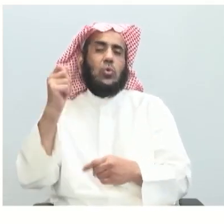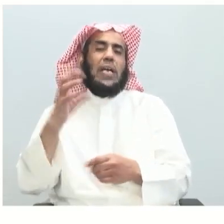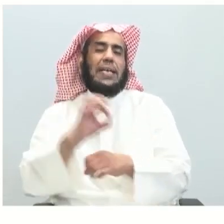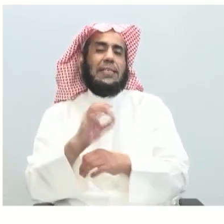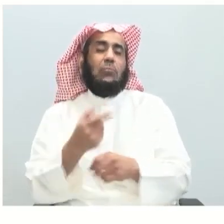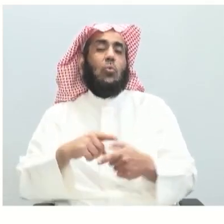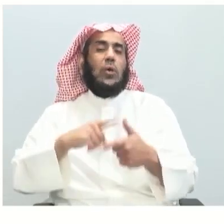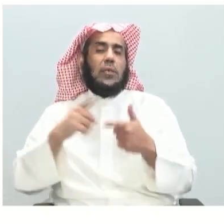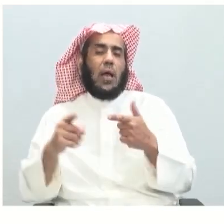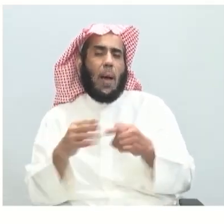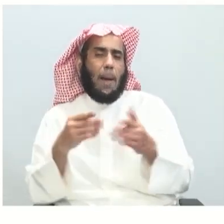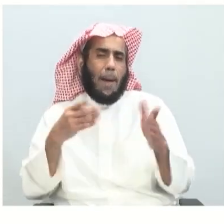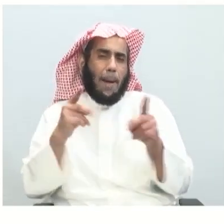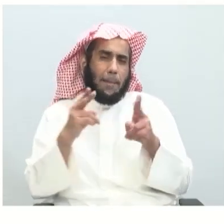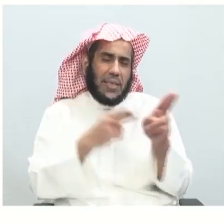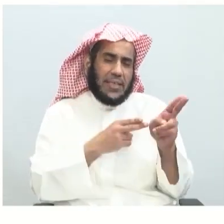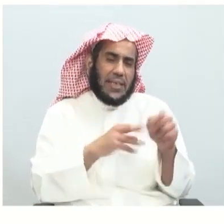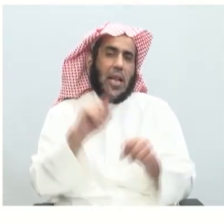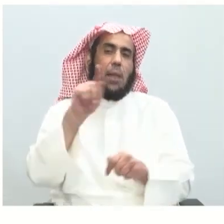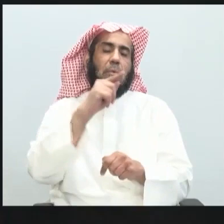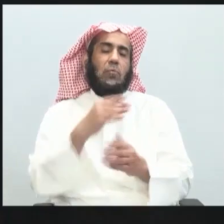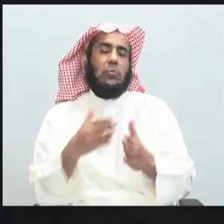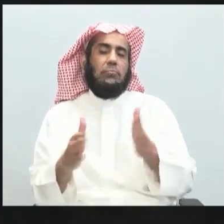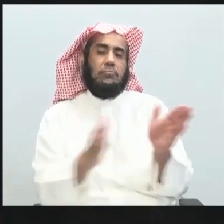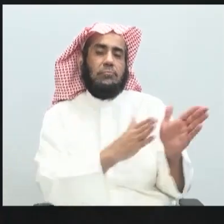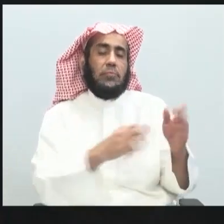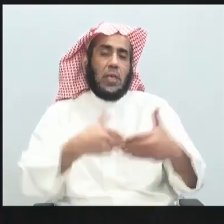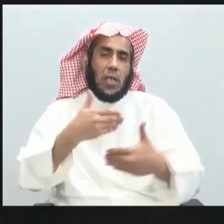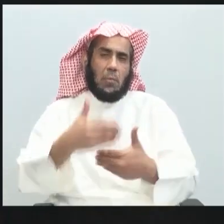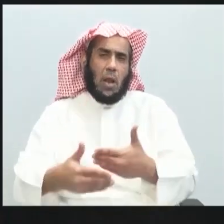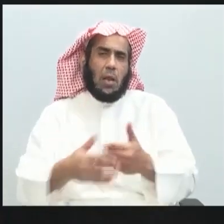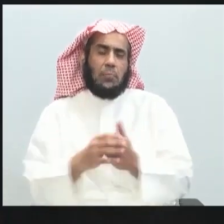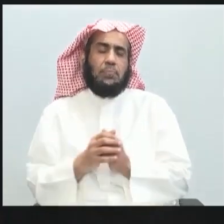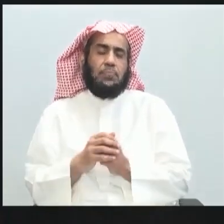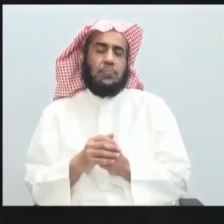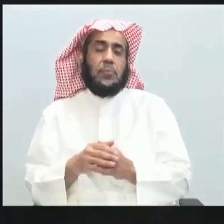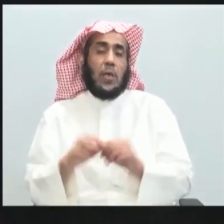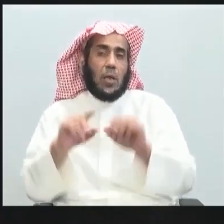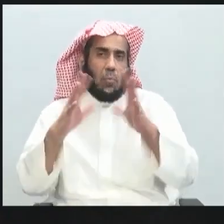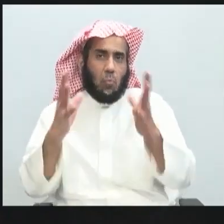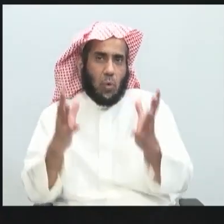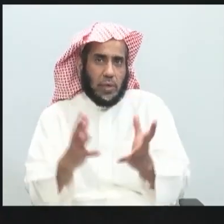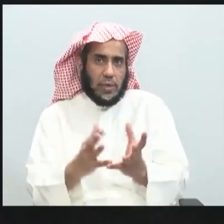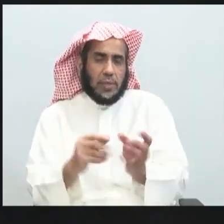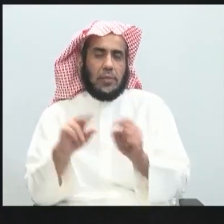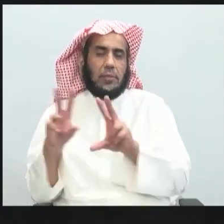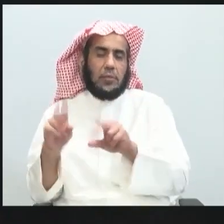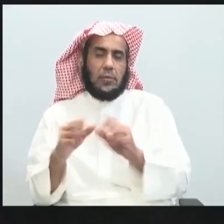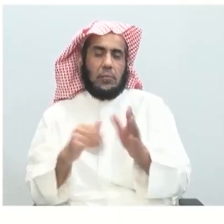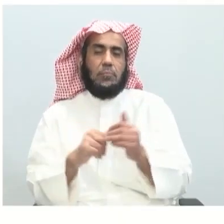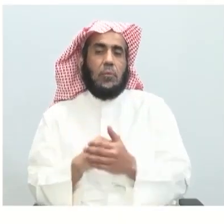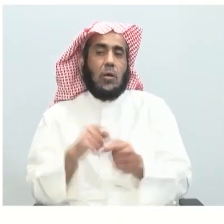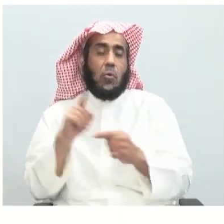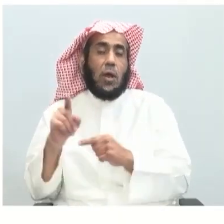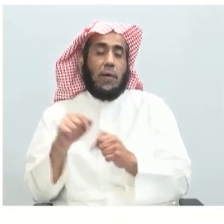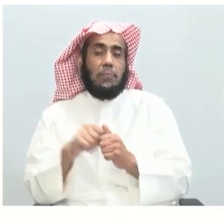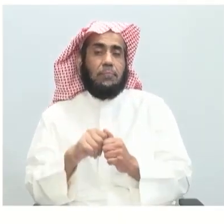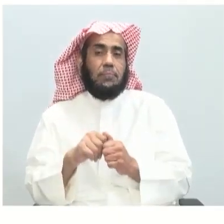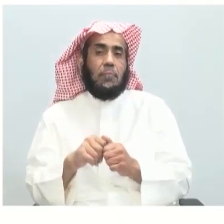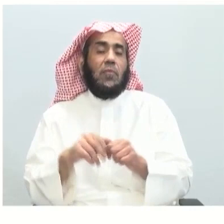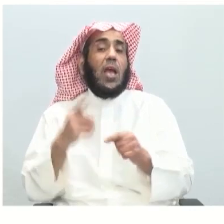المرفوع وتابع المرفوع نستكمل هذا المخطط وهذا الرسم ونقول مثلا هنا في